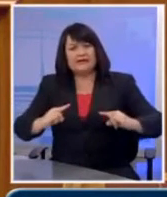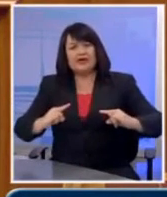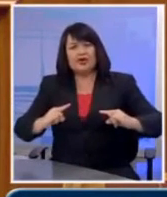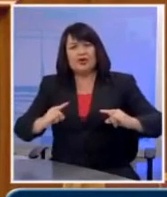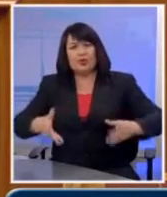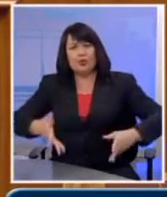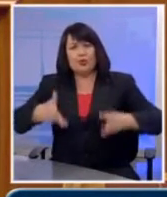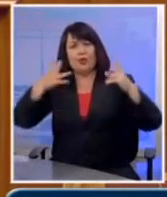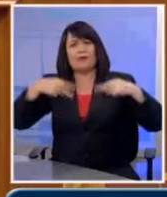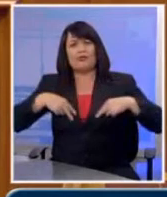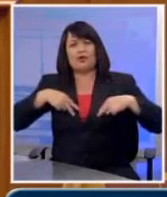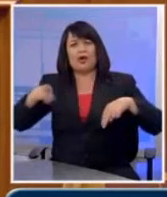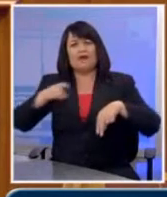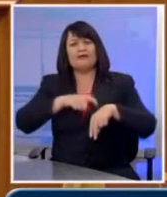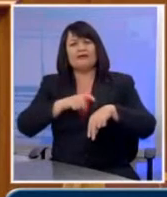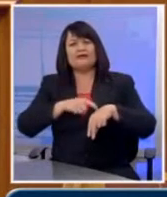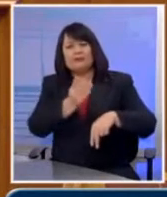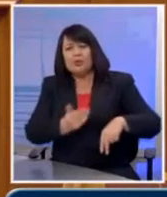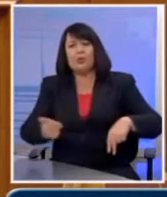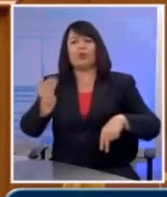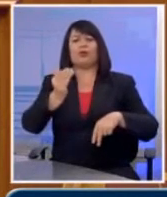τότε Υπουργού και σήμερα